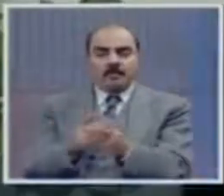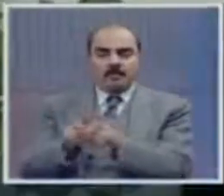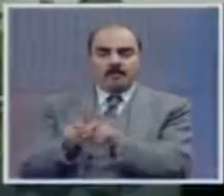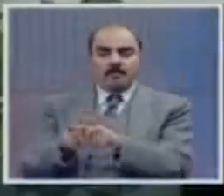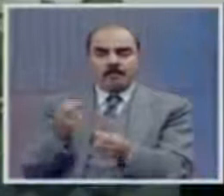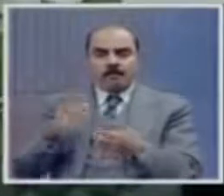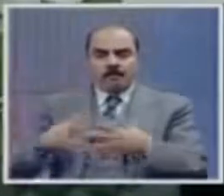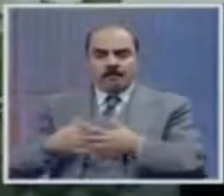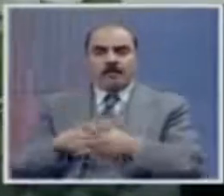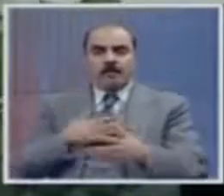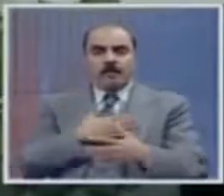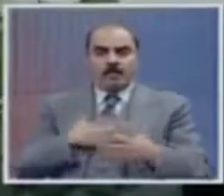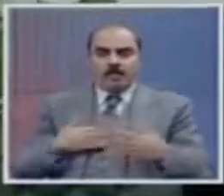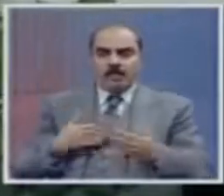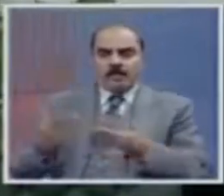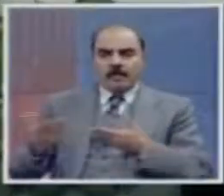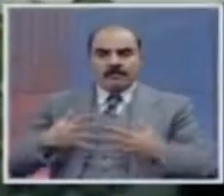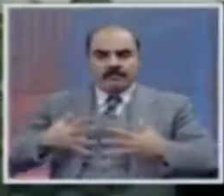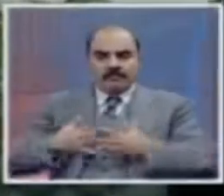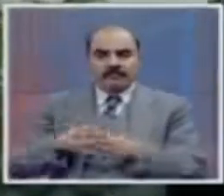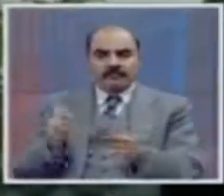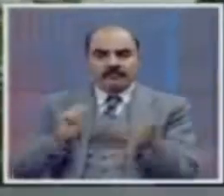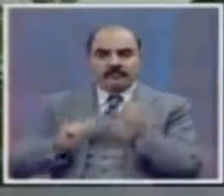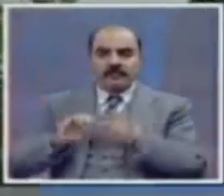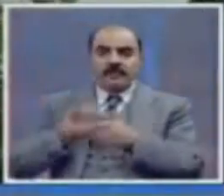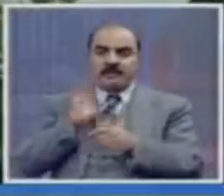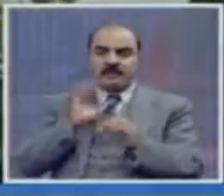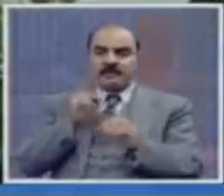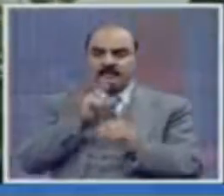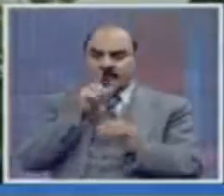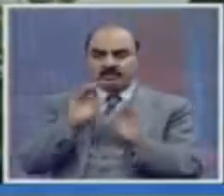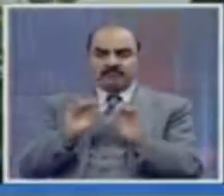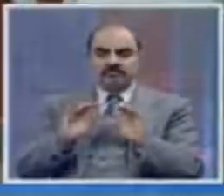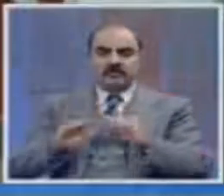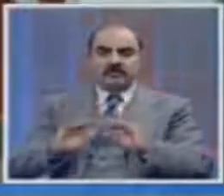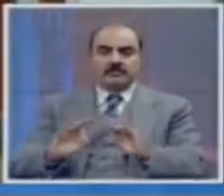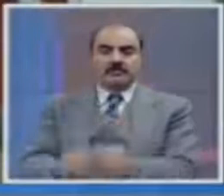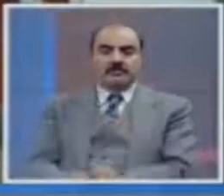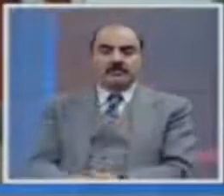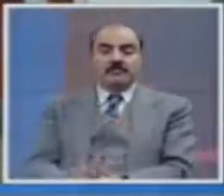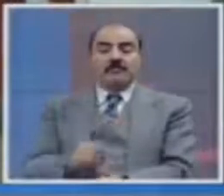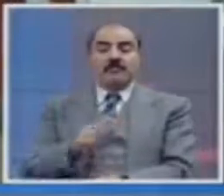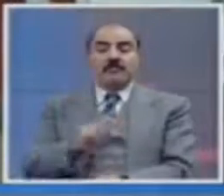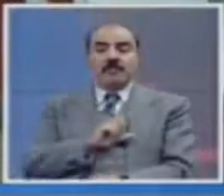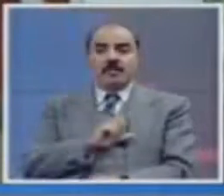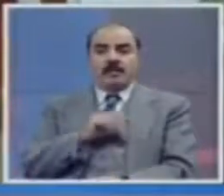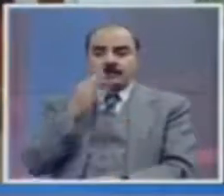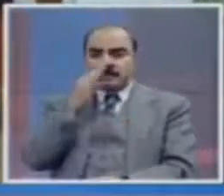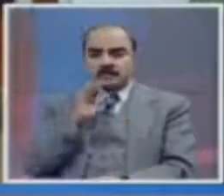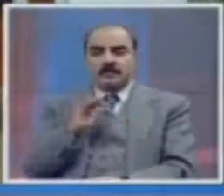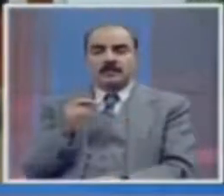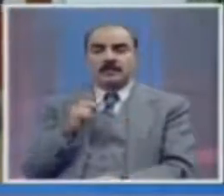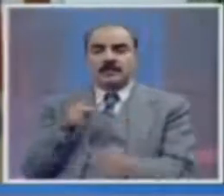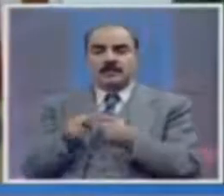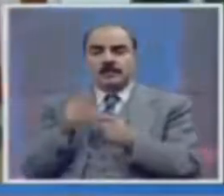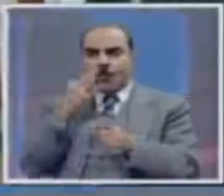مبادرة حكومتينا لتحسين وتطوير جودة التعليم الفني في مصر. ده ساعد طلاب الثانوية العامة وطلاب